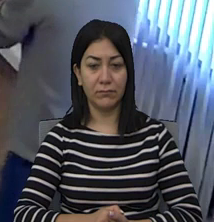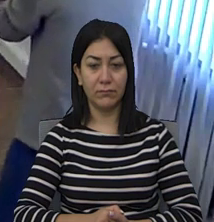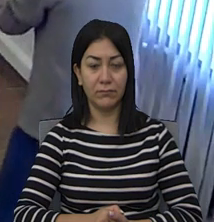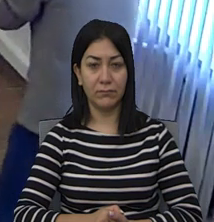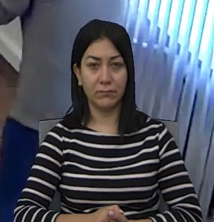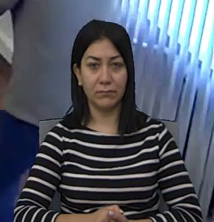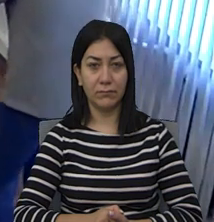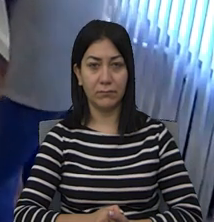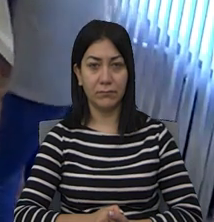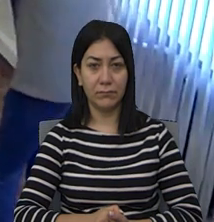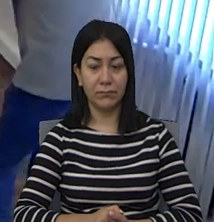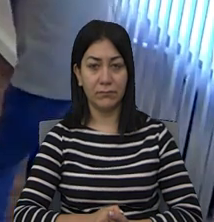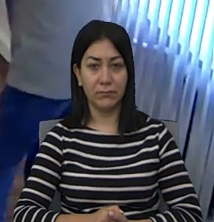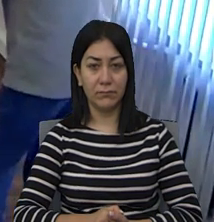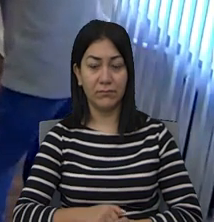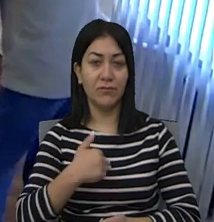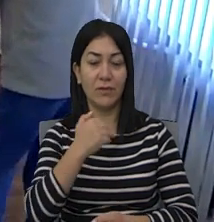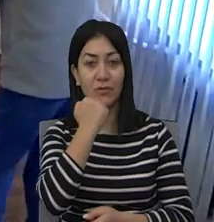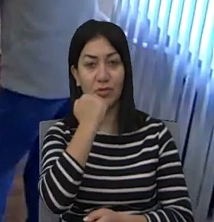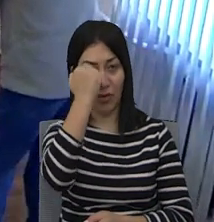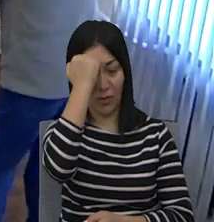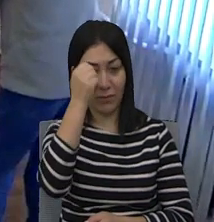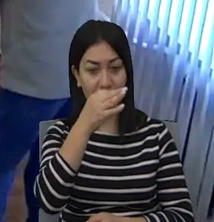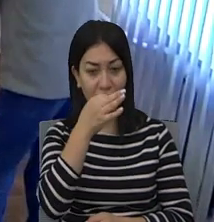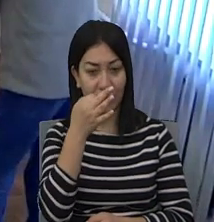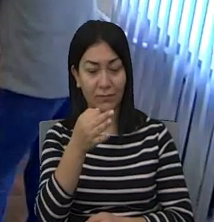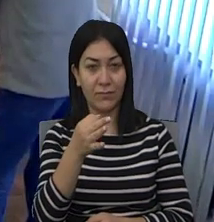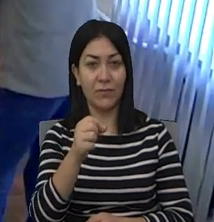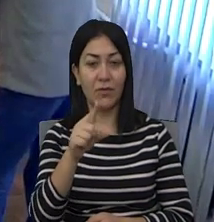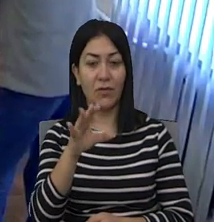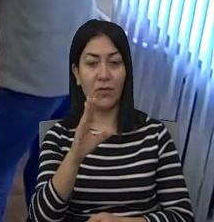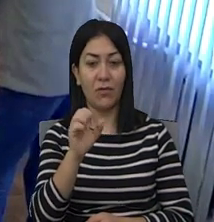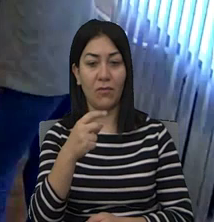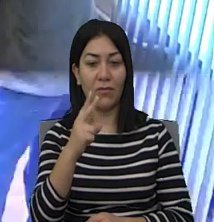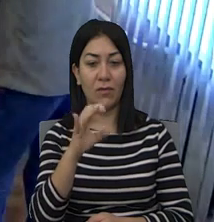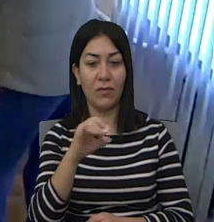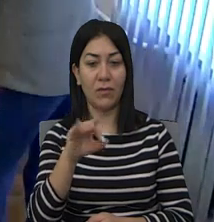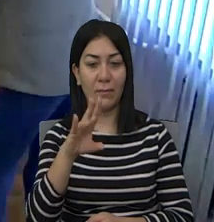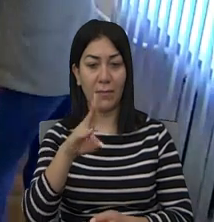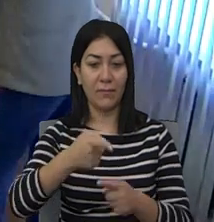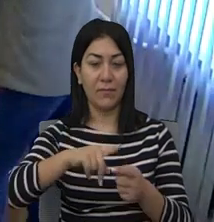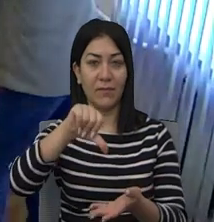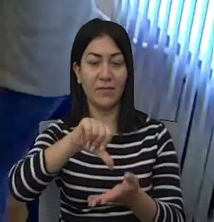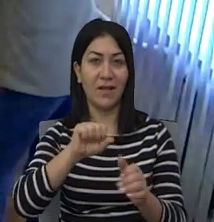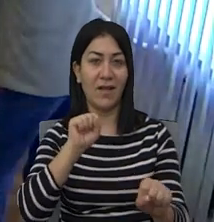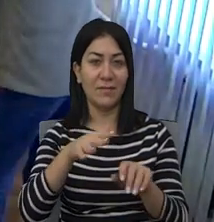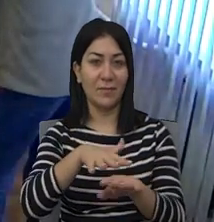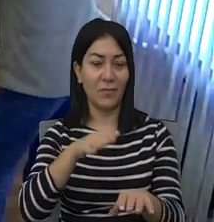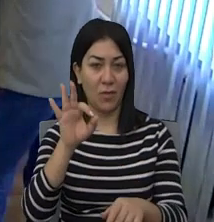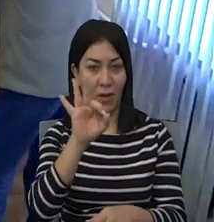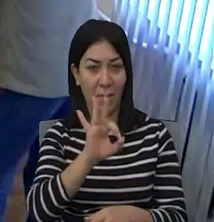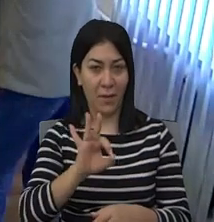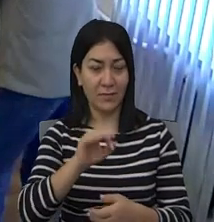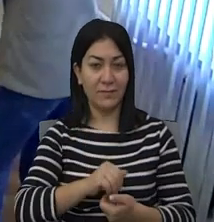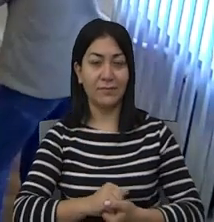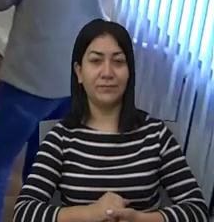կողմից. Let me also thank Chairman Hovakimian and the CEC members for hosting this event. Միանշանակ իհարկե